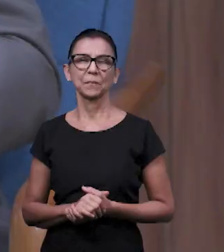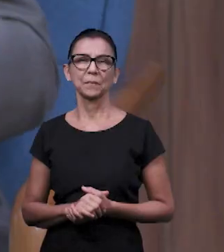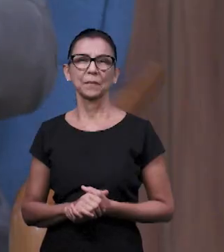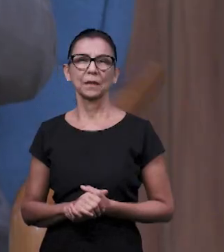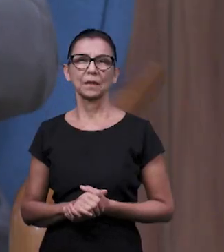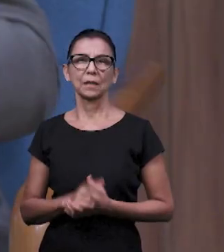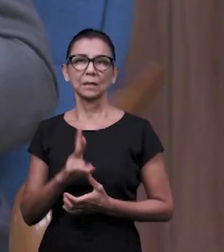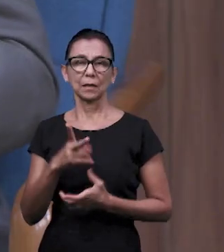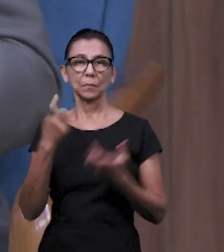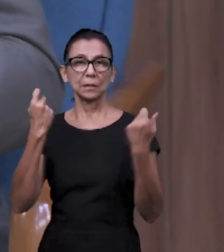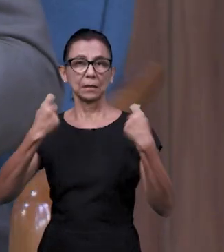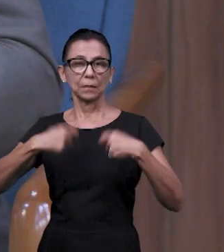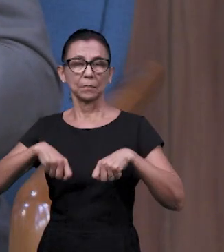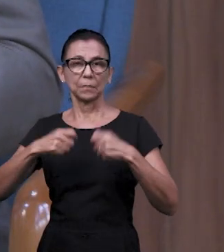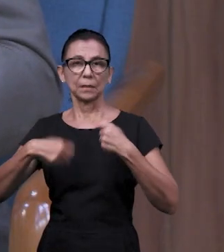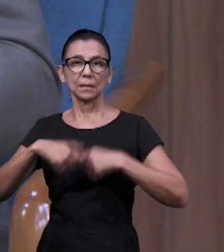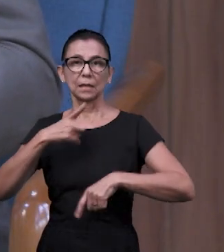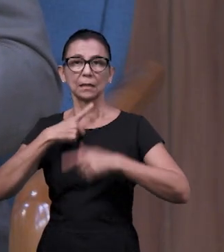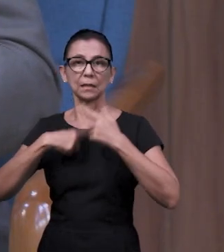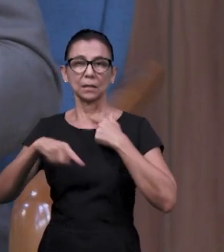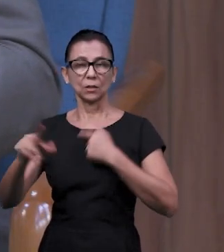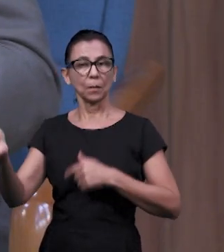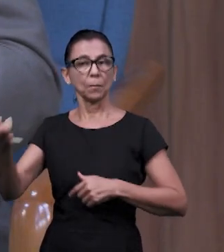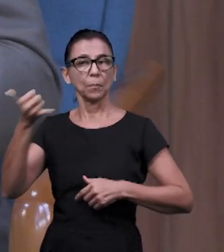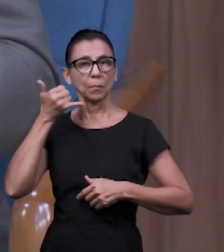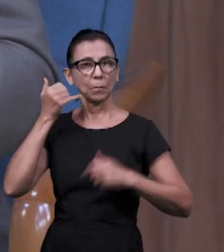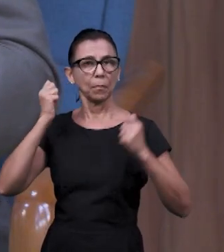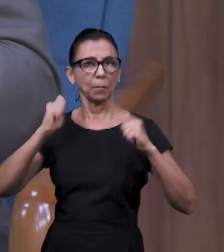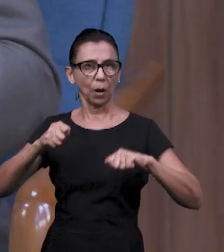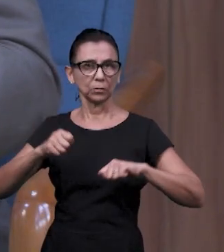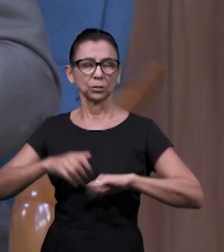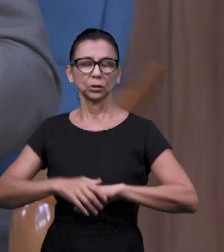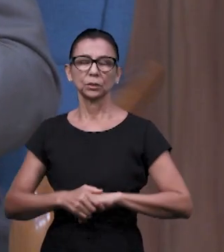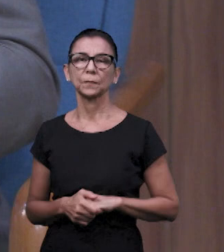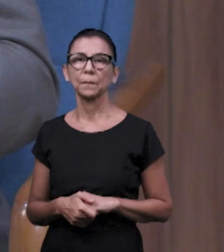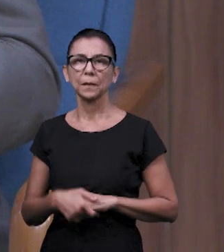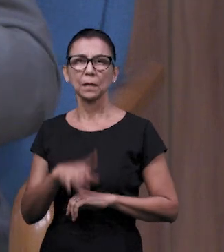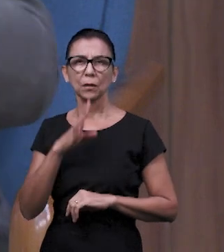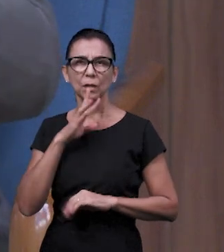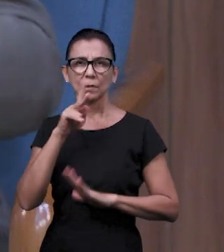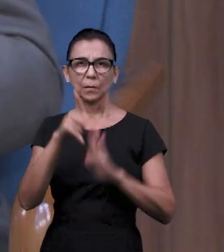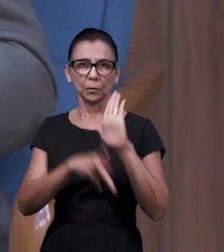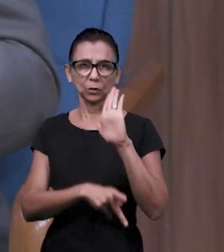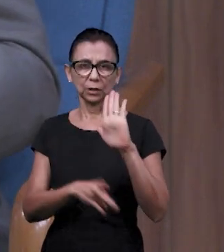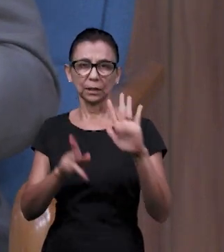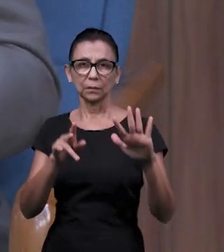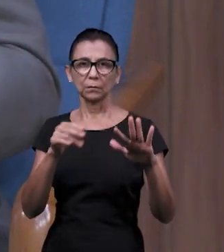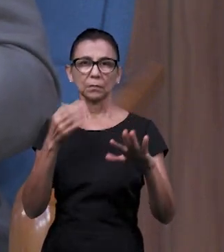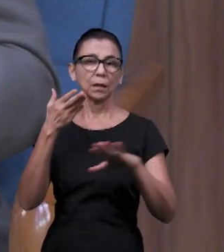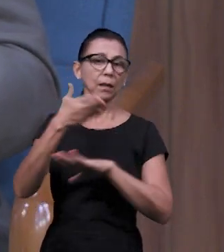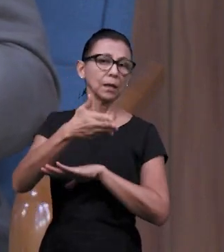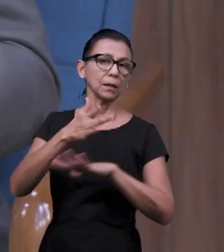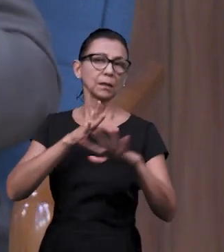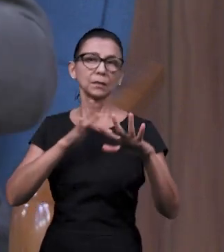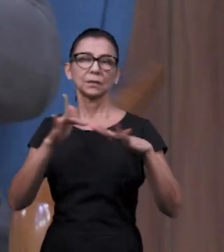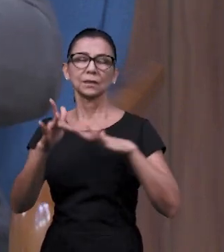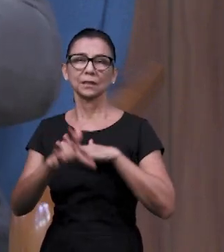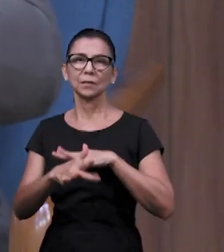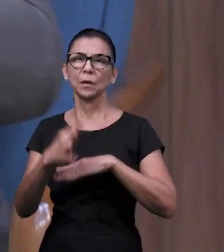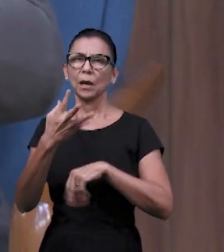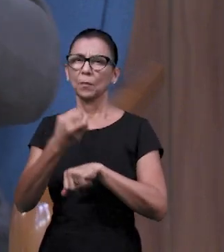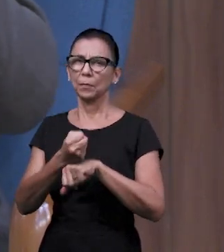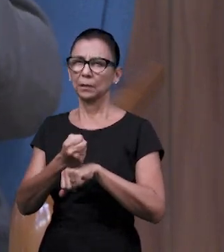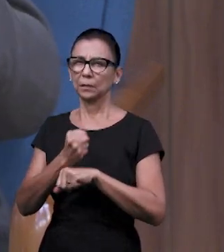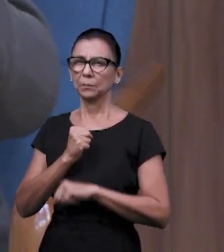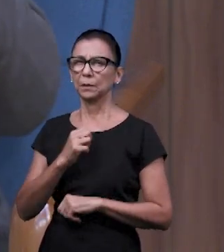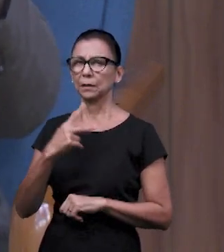besoin. Si vous voulez connaître davantage sur l'Église chrétienne Maranatha et nos projets, accédez à nos réseaux sociaux. Et